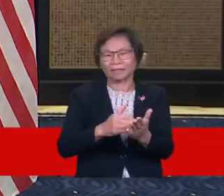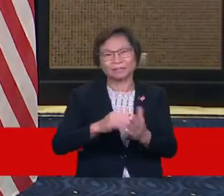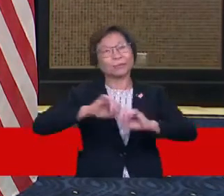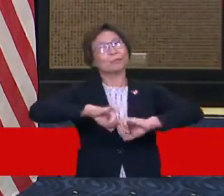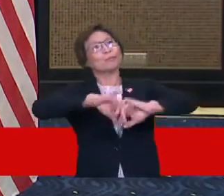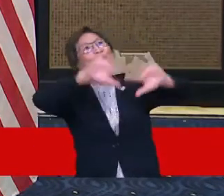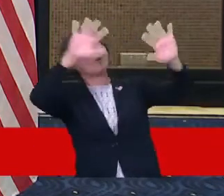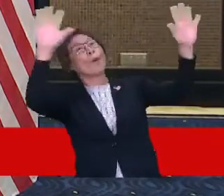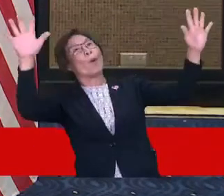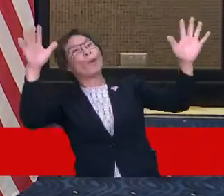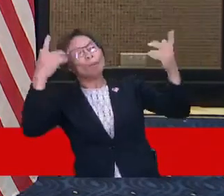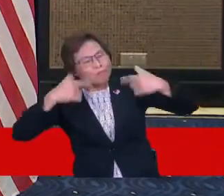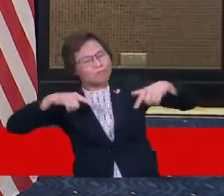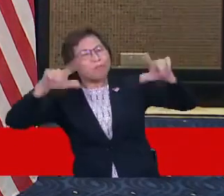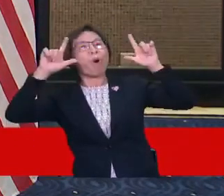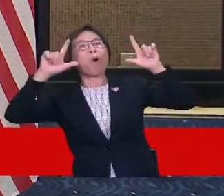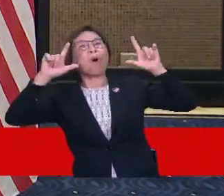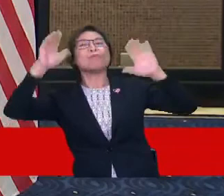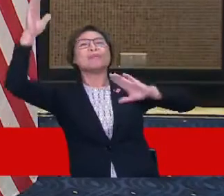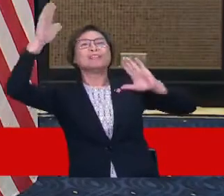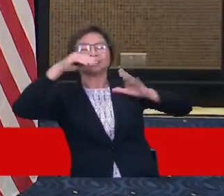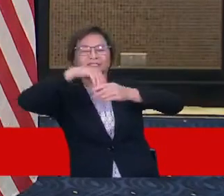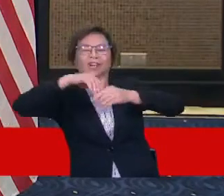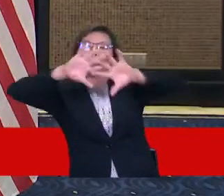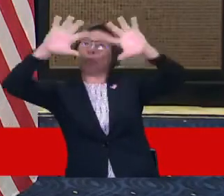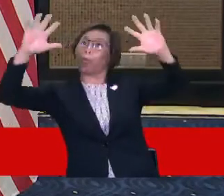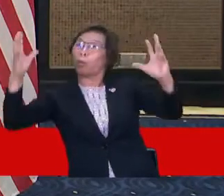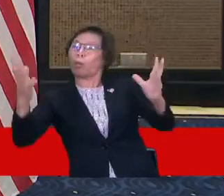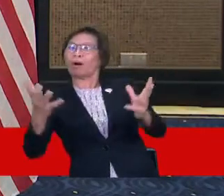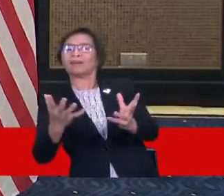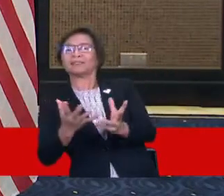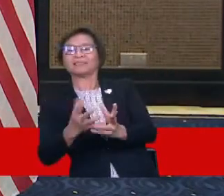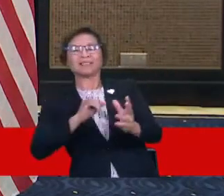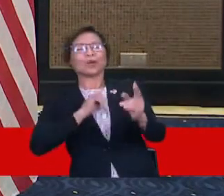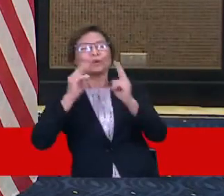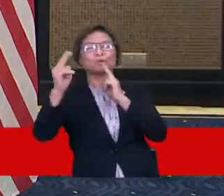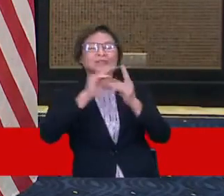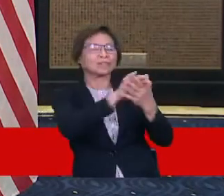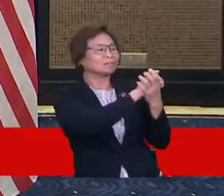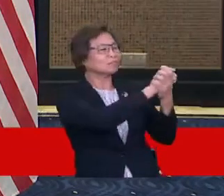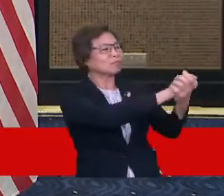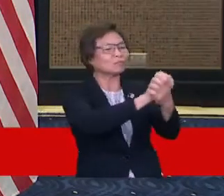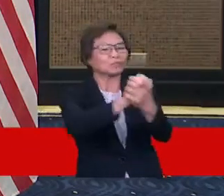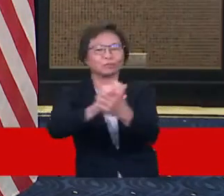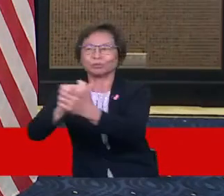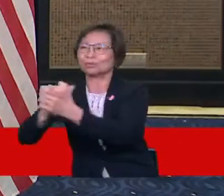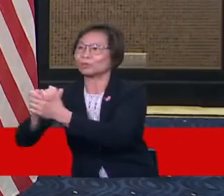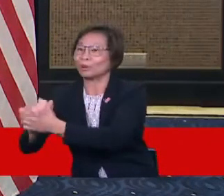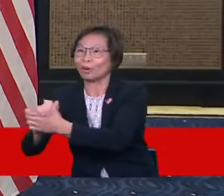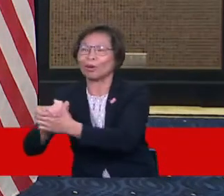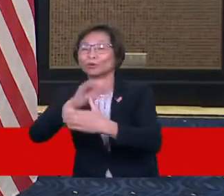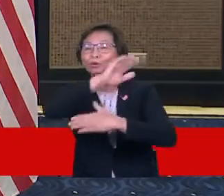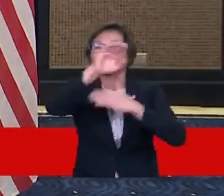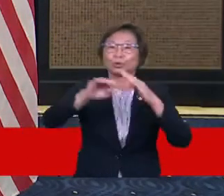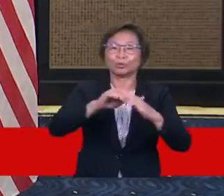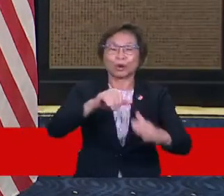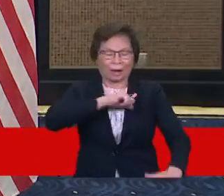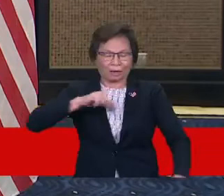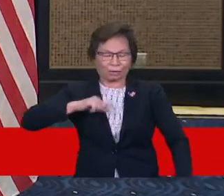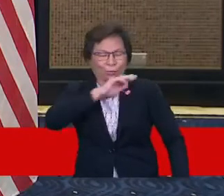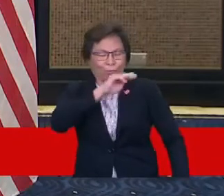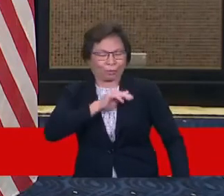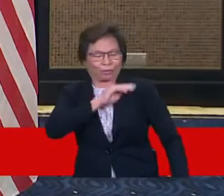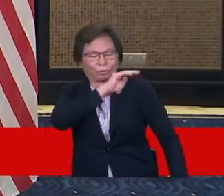kegemilangan Malaysia di matte dunia saya ucapkan tanya kepada semua anggota jemaah